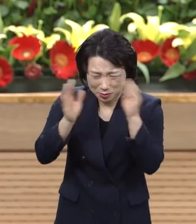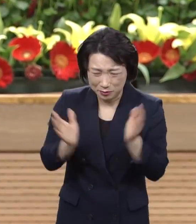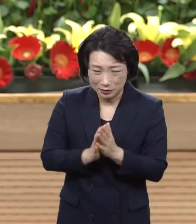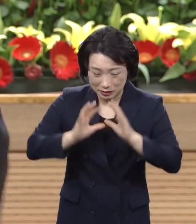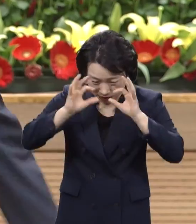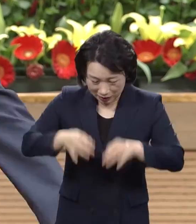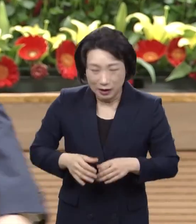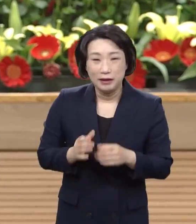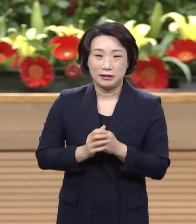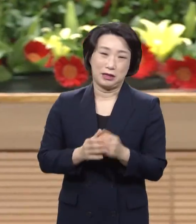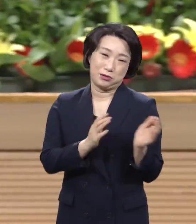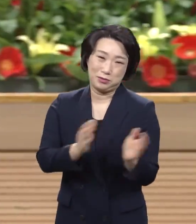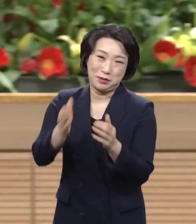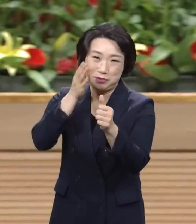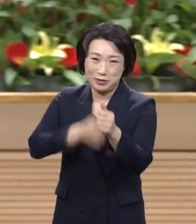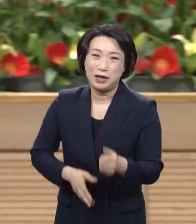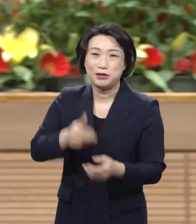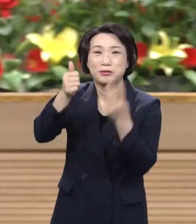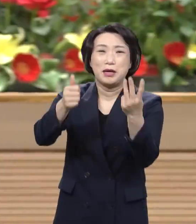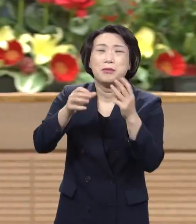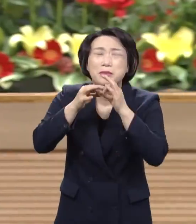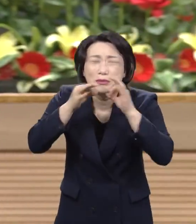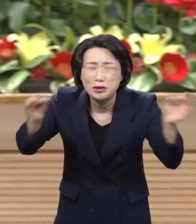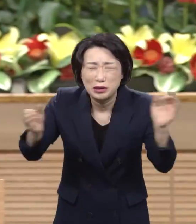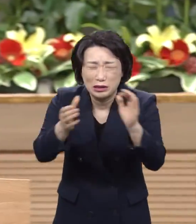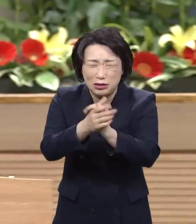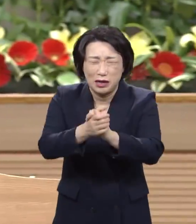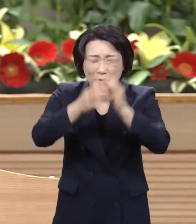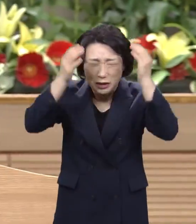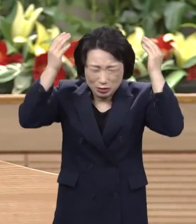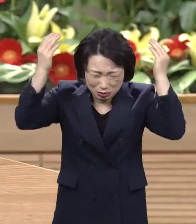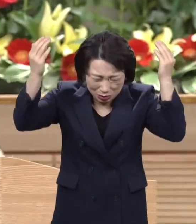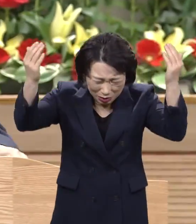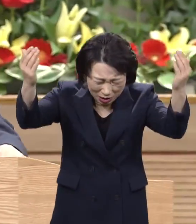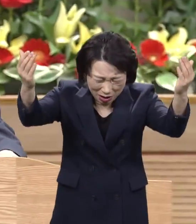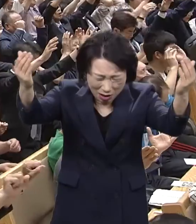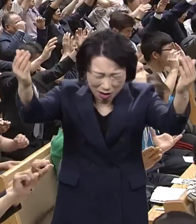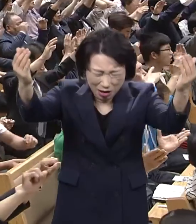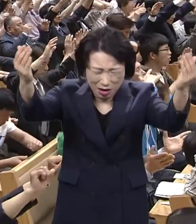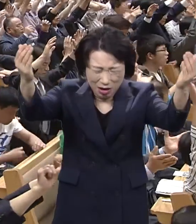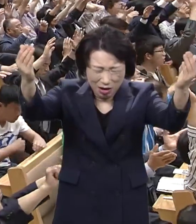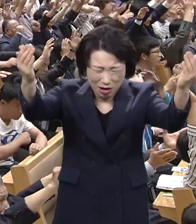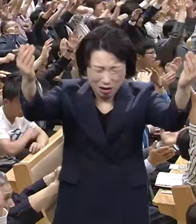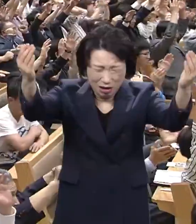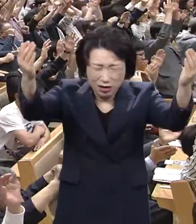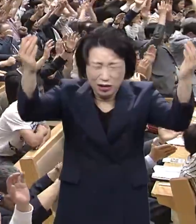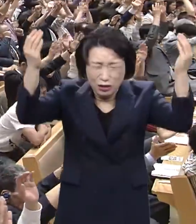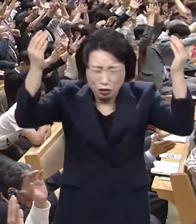통촉하시기를 바랍니다. 우리 주여 삼창하고 기도하겠습니다. 주여